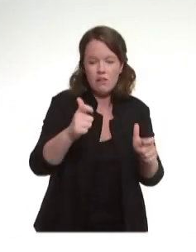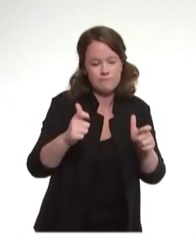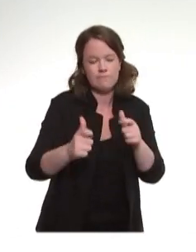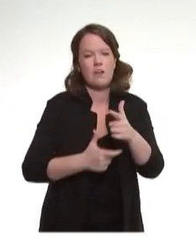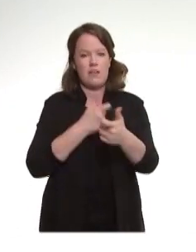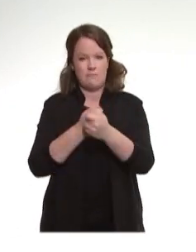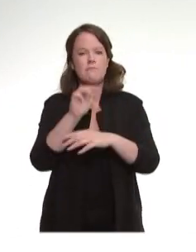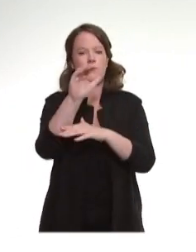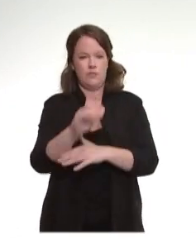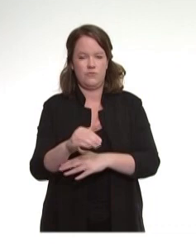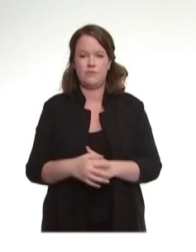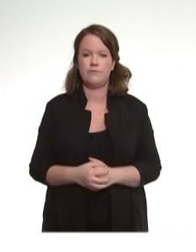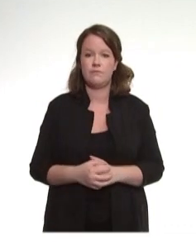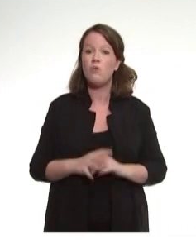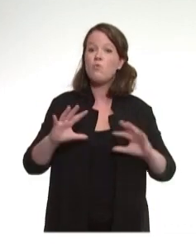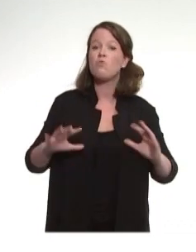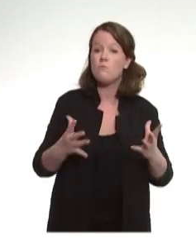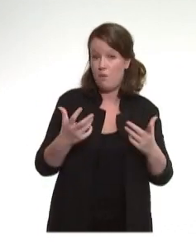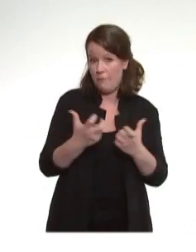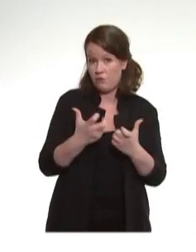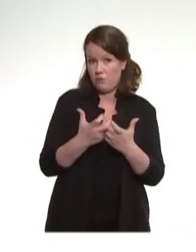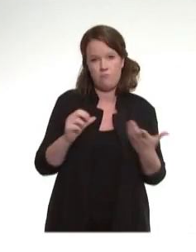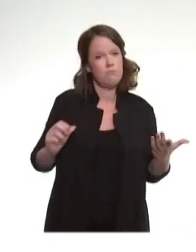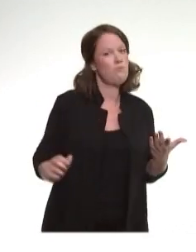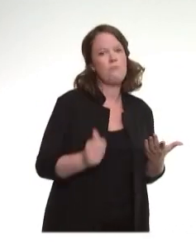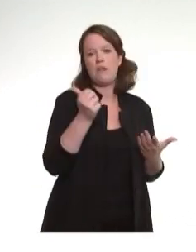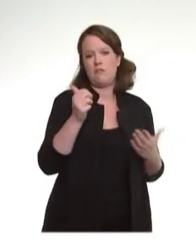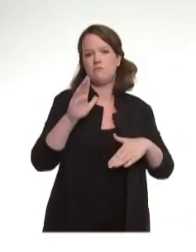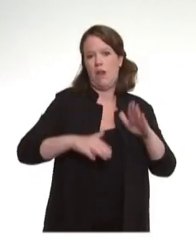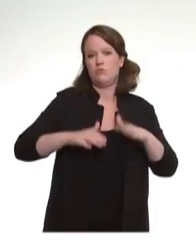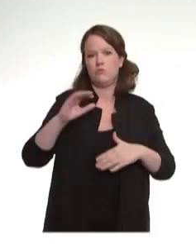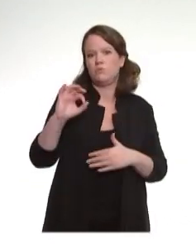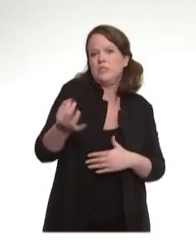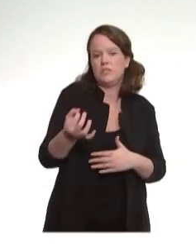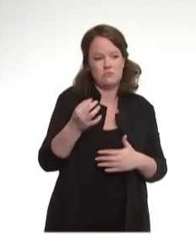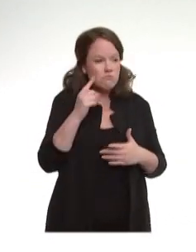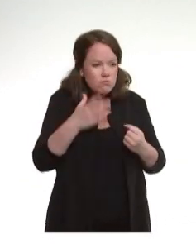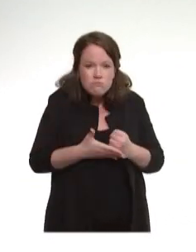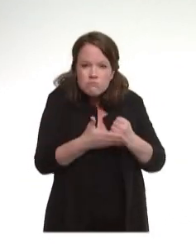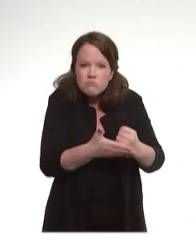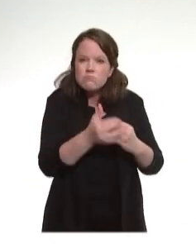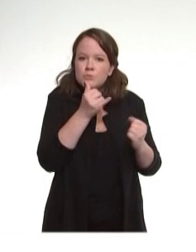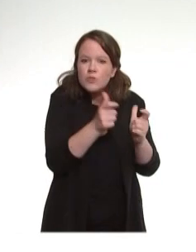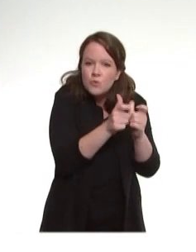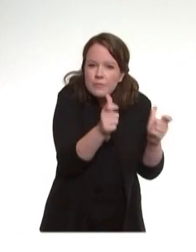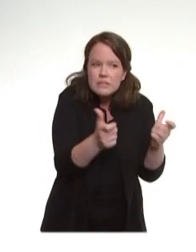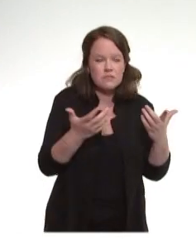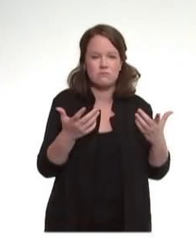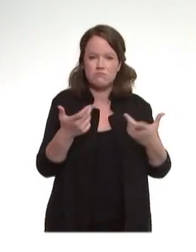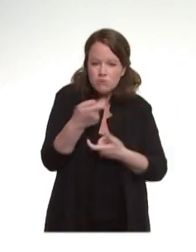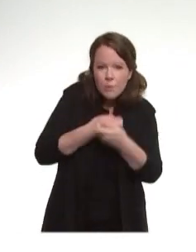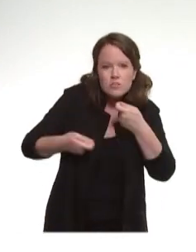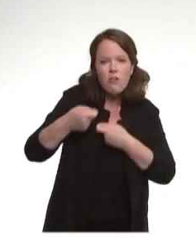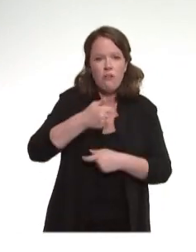pour faire face à cette crise économique et soutenir les très petites entreprises les indépendants les commerçants ça a été